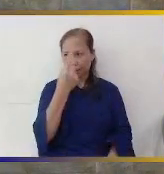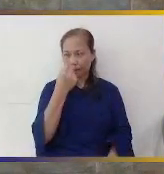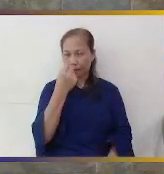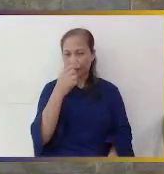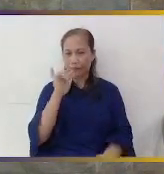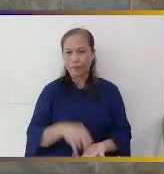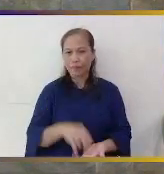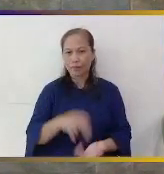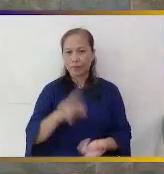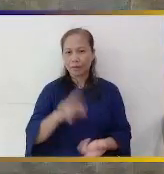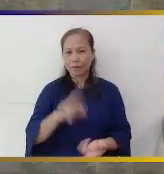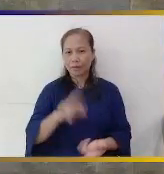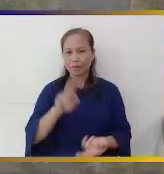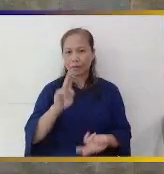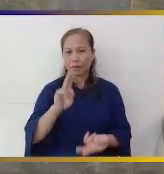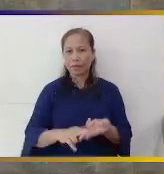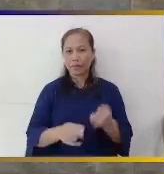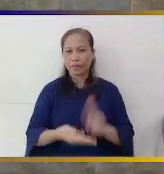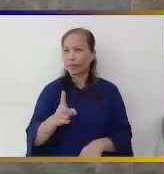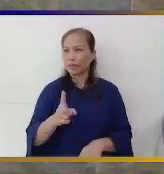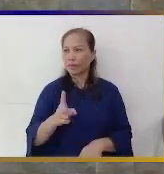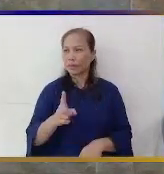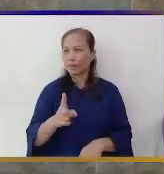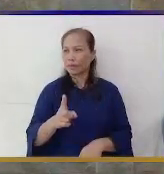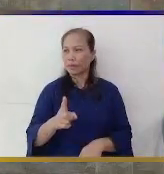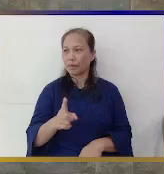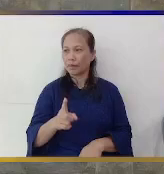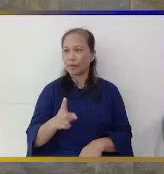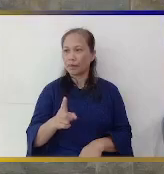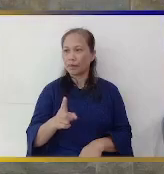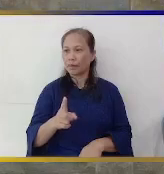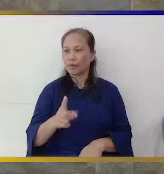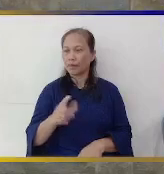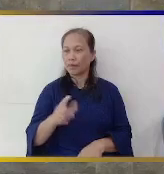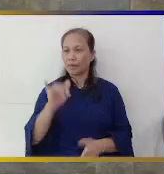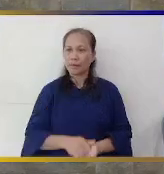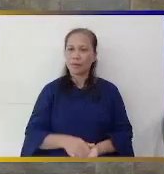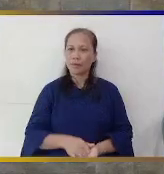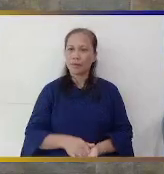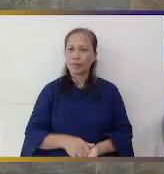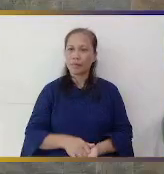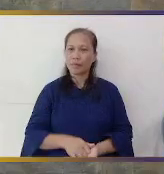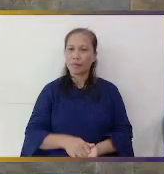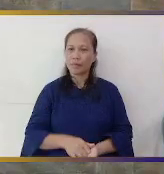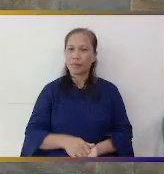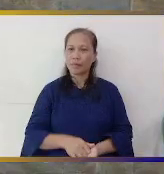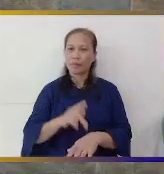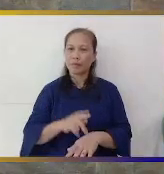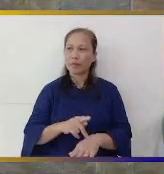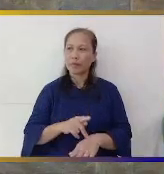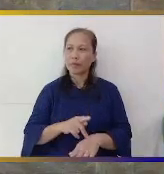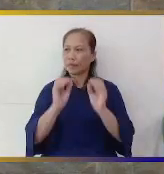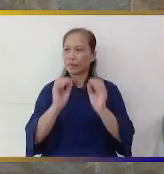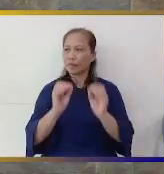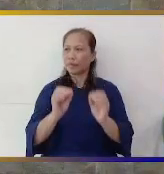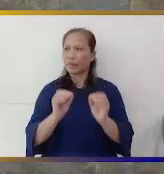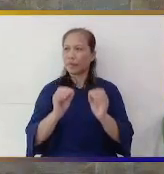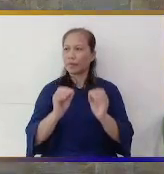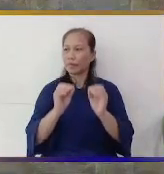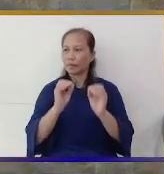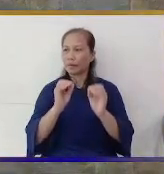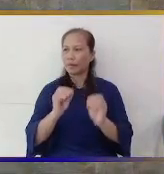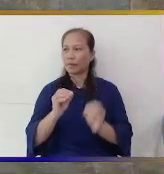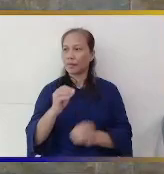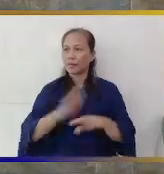heresy na tinuturo ni Peter de brew na Actually mga kapatid Tama po yun at the same doctrine na